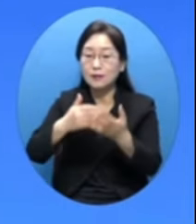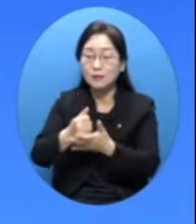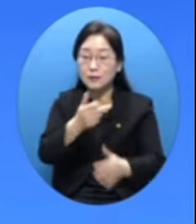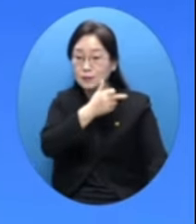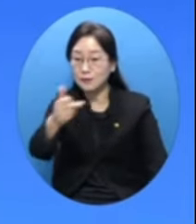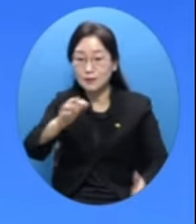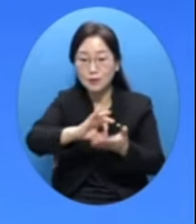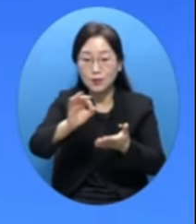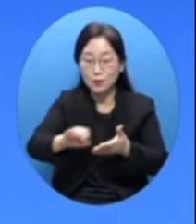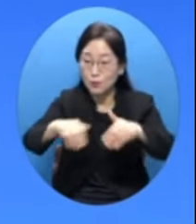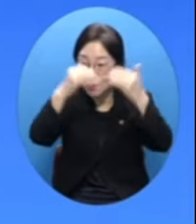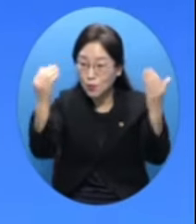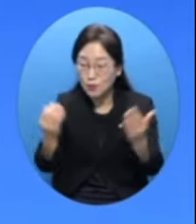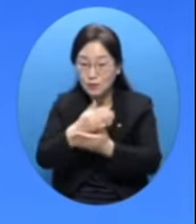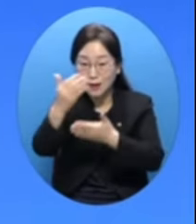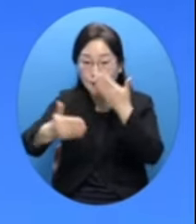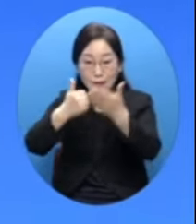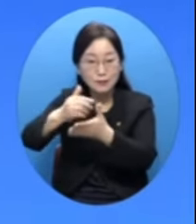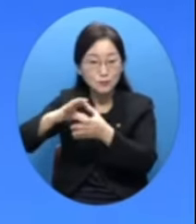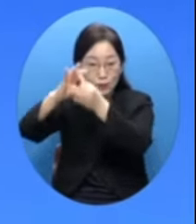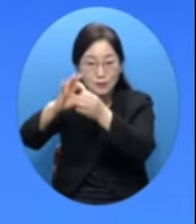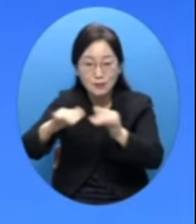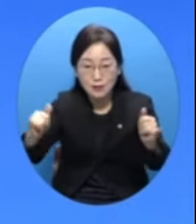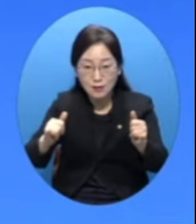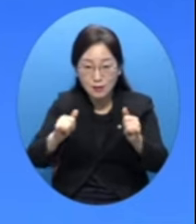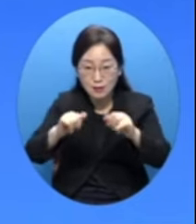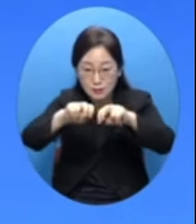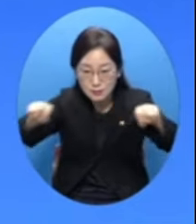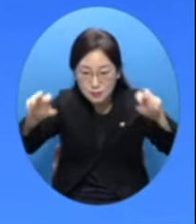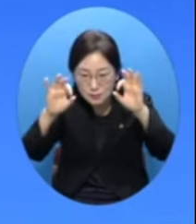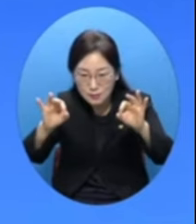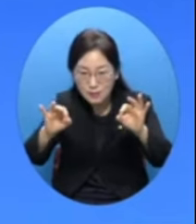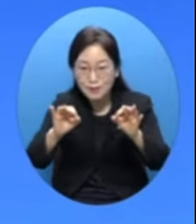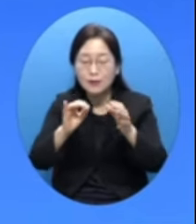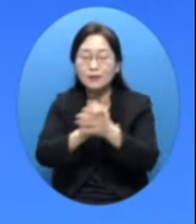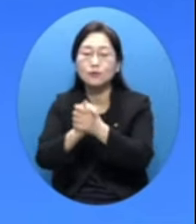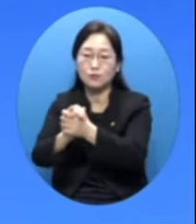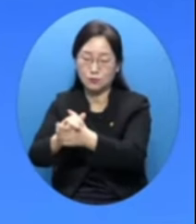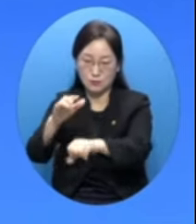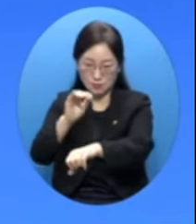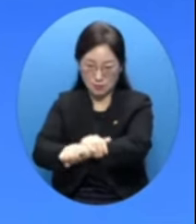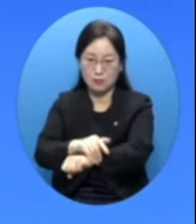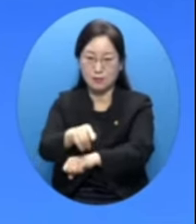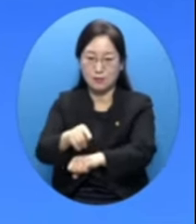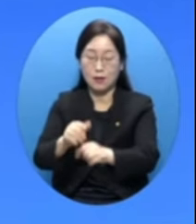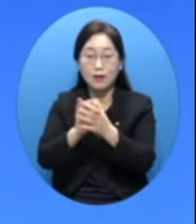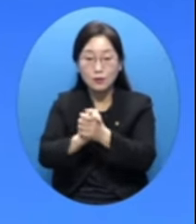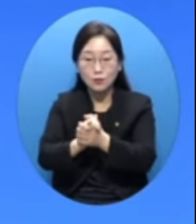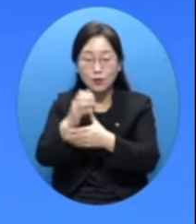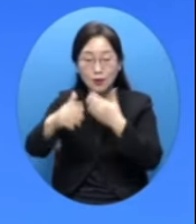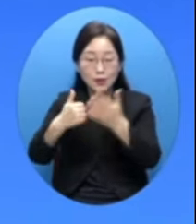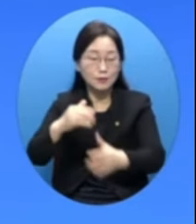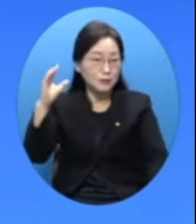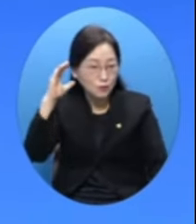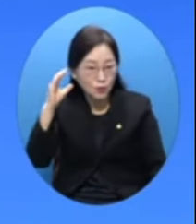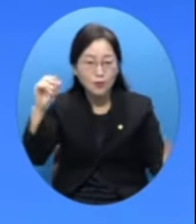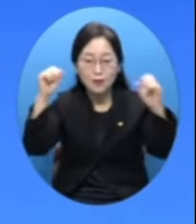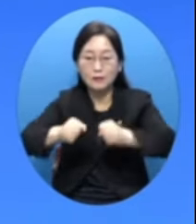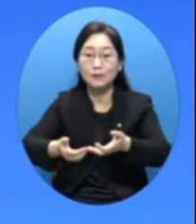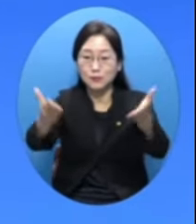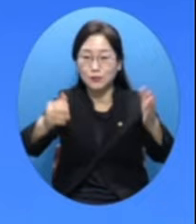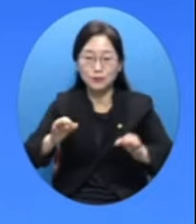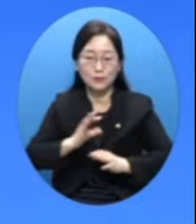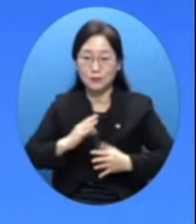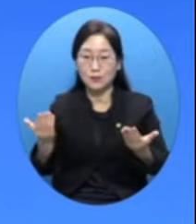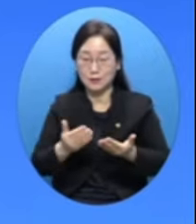쓰신 모든 하나님의 사람들이 다 기도의 사람들이었습니다. 우리가 기도할 때 하나님께서 그 귀를 기울이시고 응답하시고 놀라운